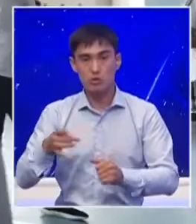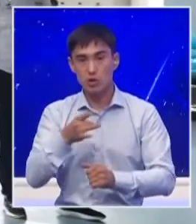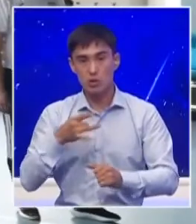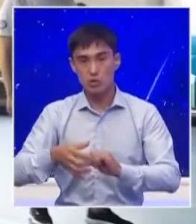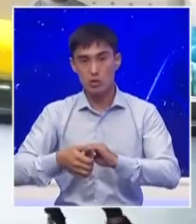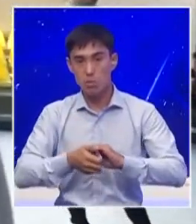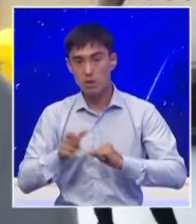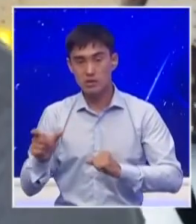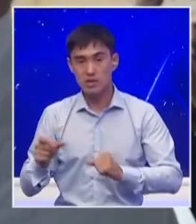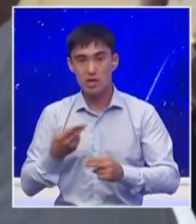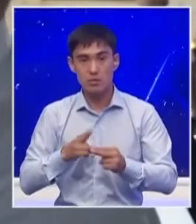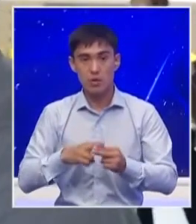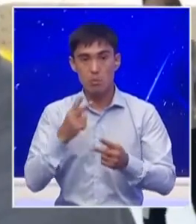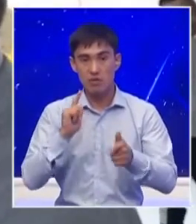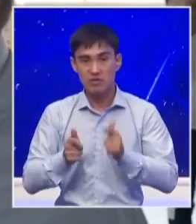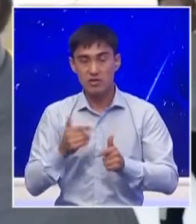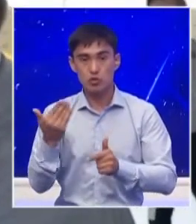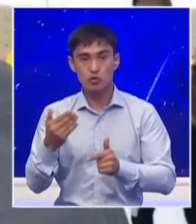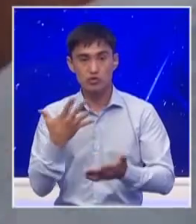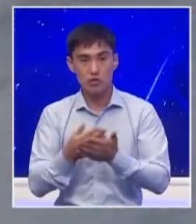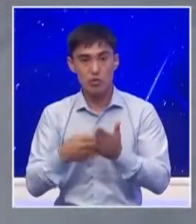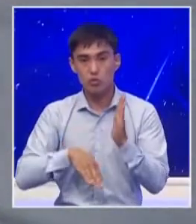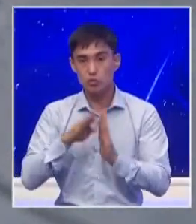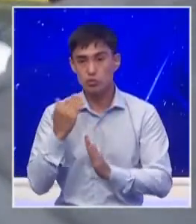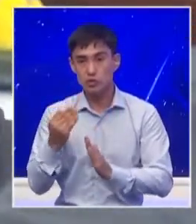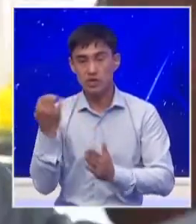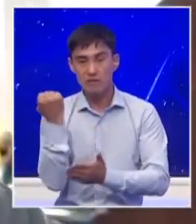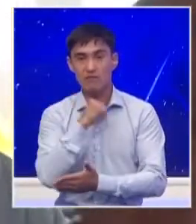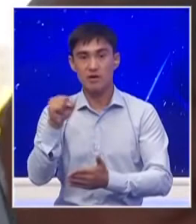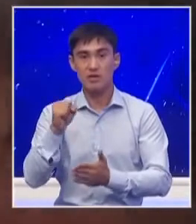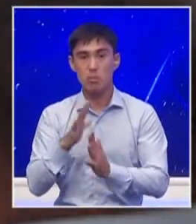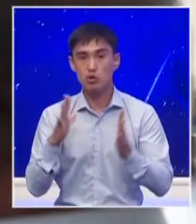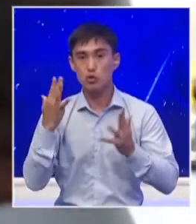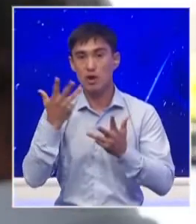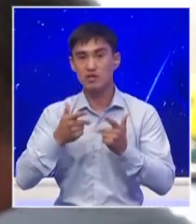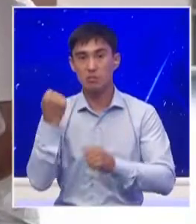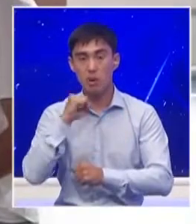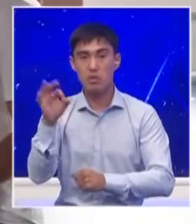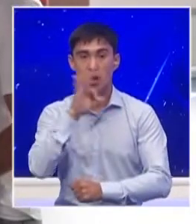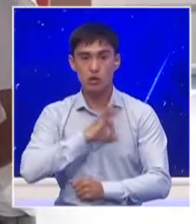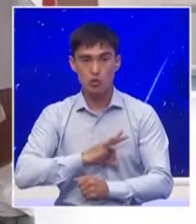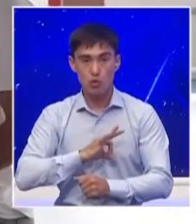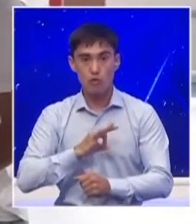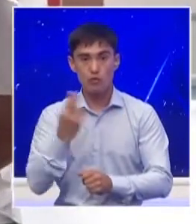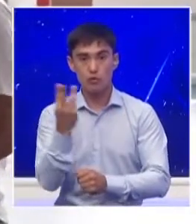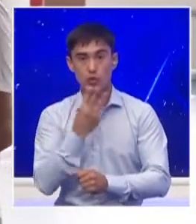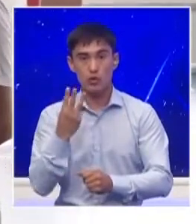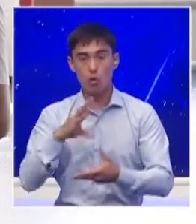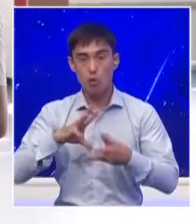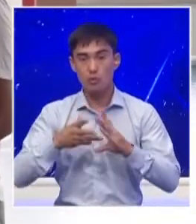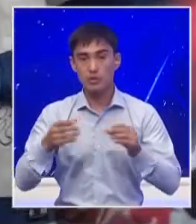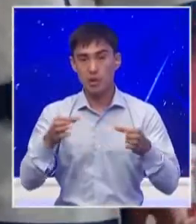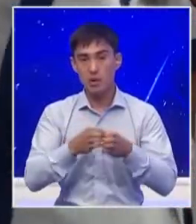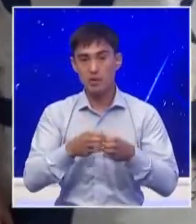им и на этот раз удалось подтвердить свое превосходство и завоевать самое большое количество победных очков в тройке призёров в общекомандном